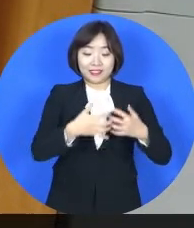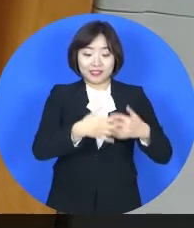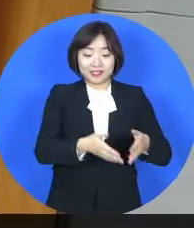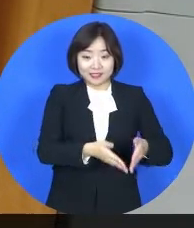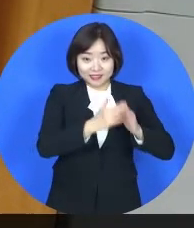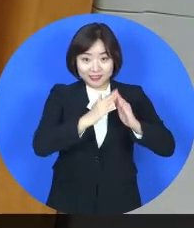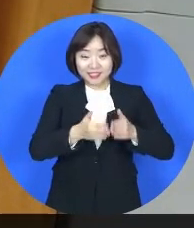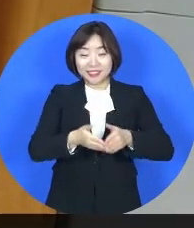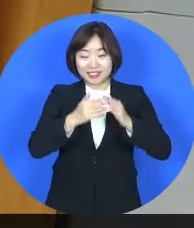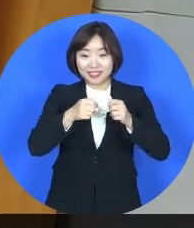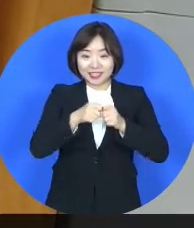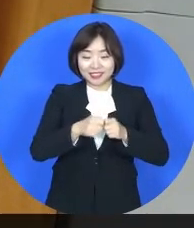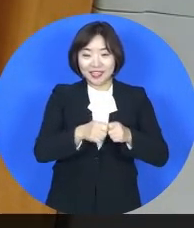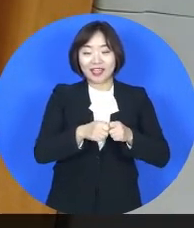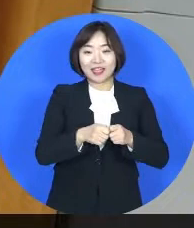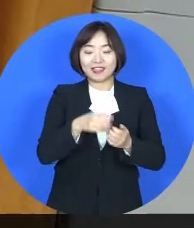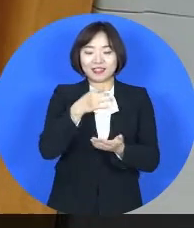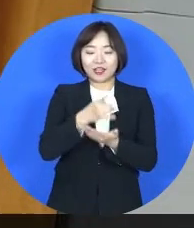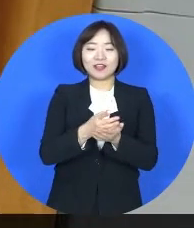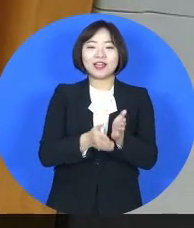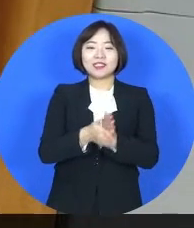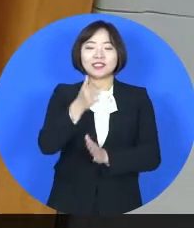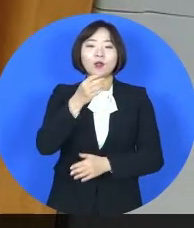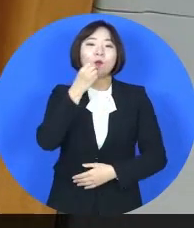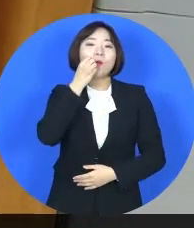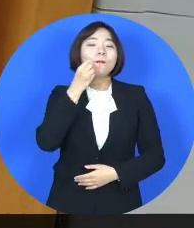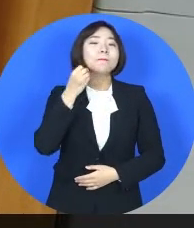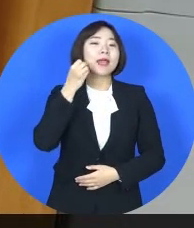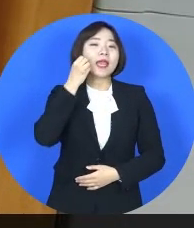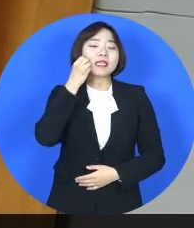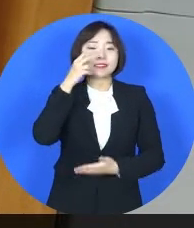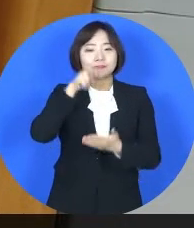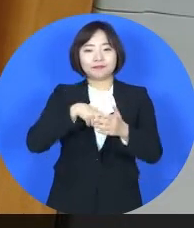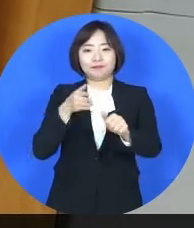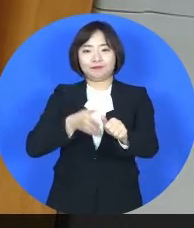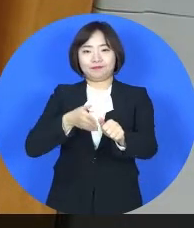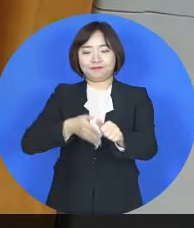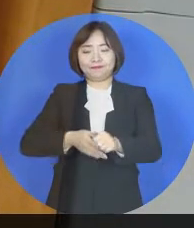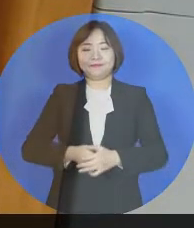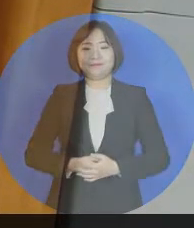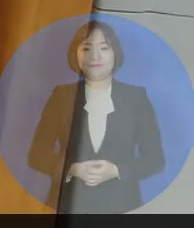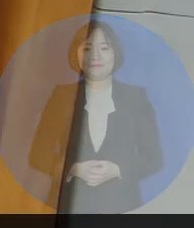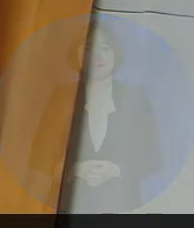등 더욱 자세한 사항은 천안시청 홈페이지에서 확인하시기 바랍니다.